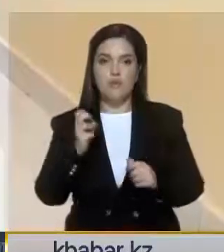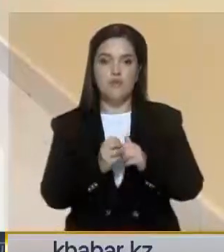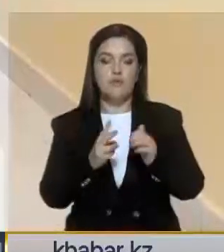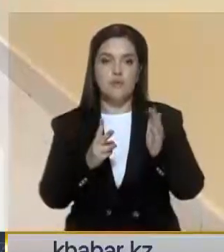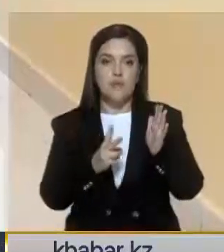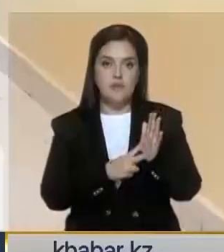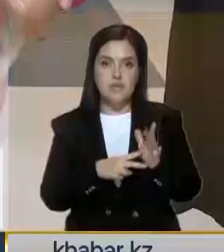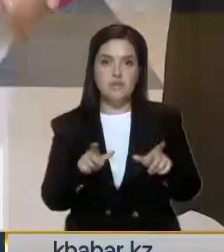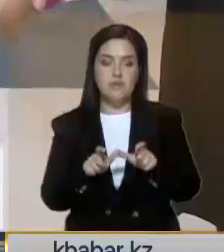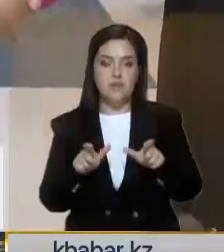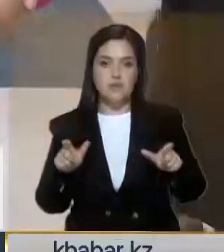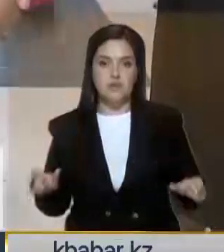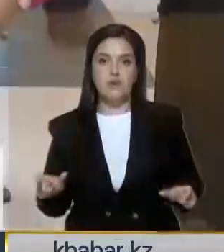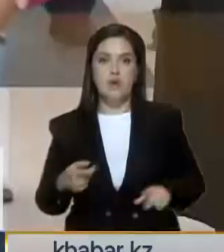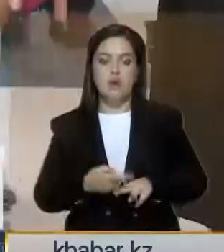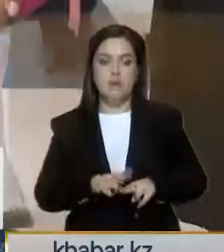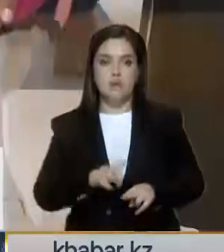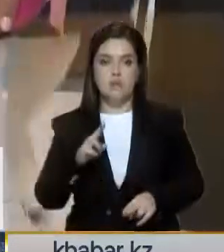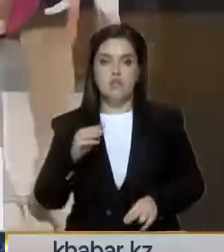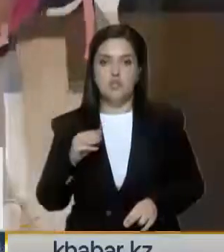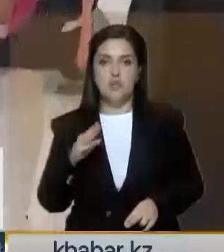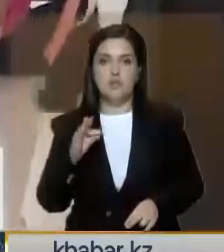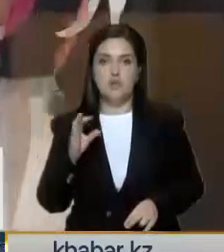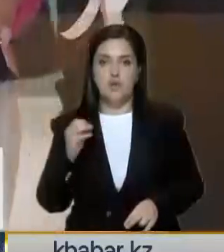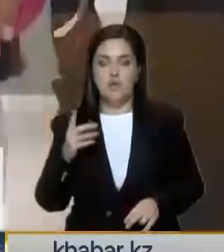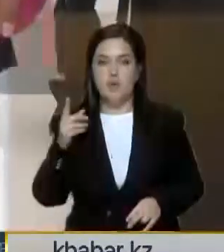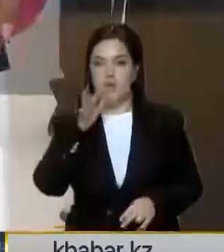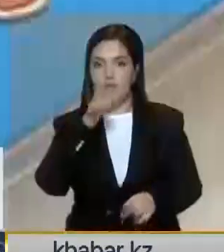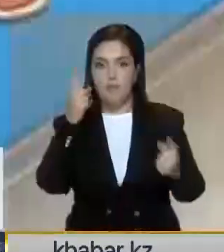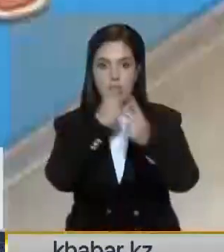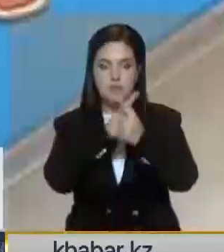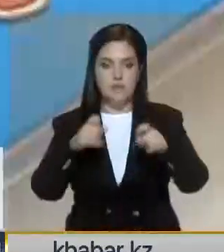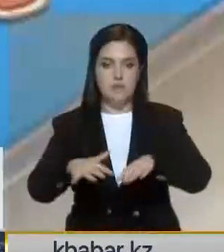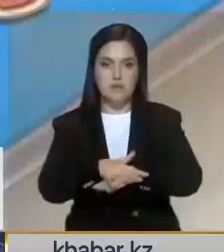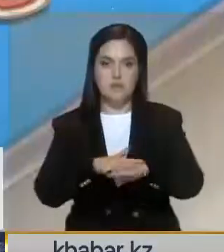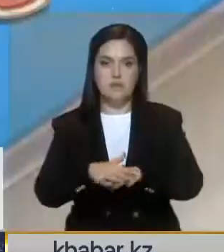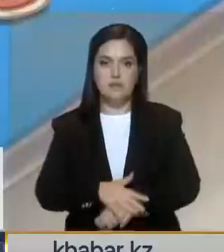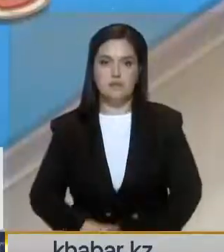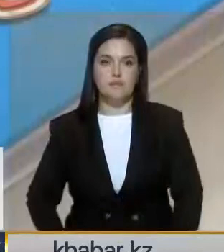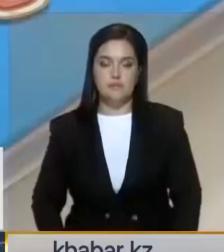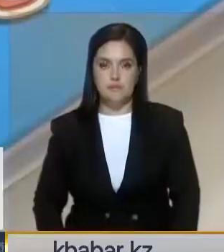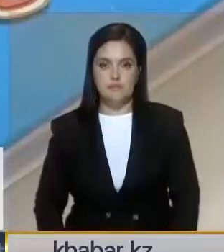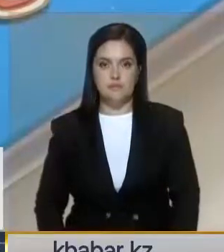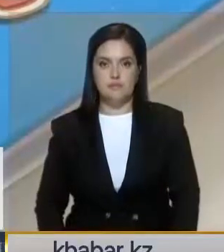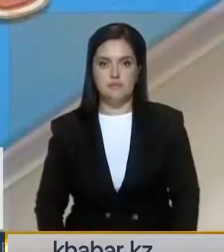планируют построить 217 современных школ. И об этом Касым-Жомарт Токаев заявил во время послания народу.